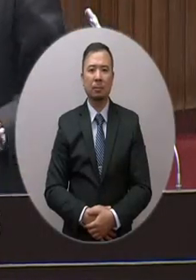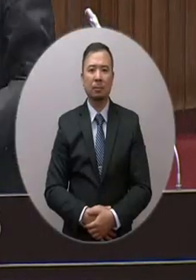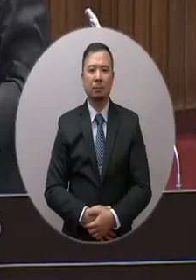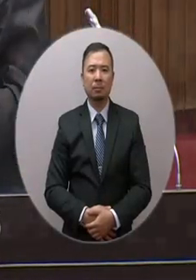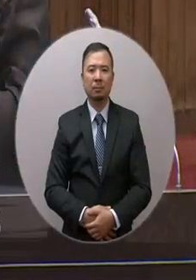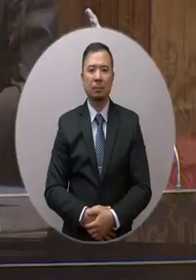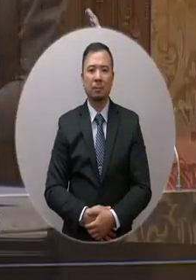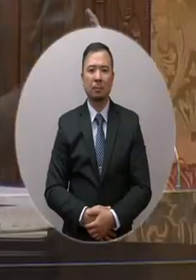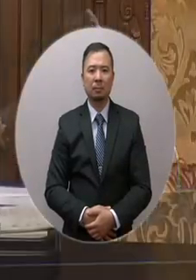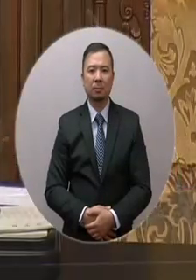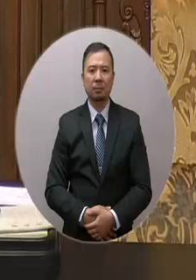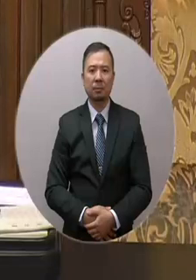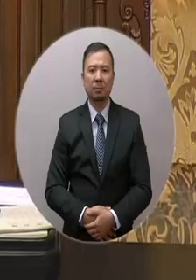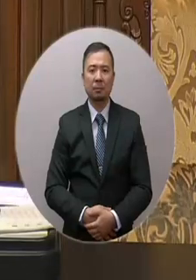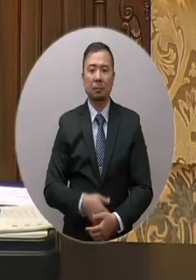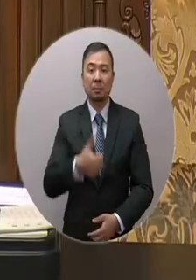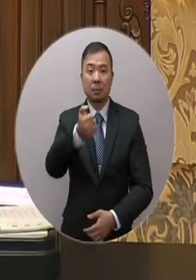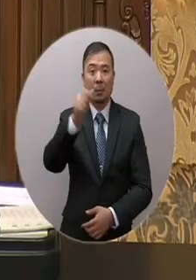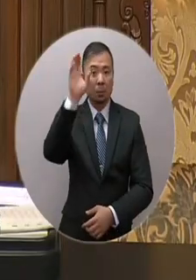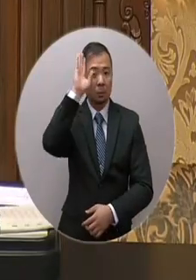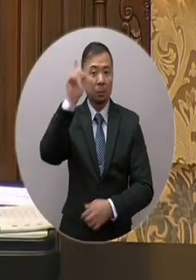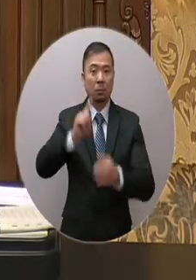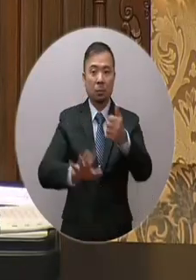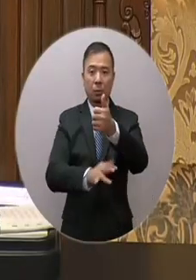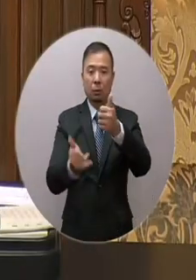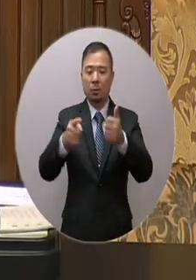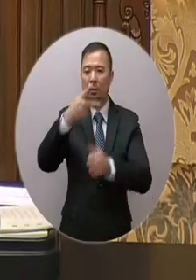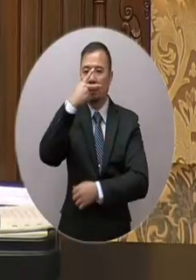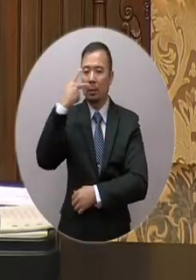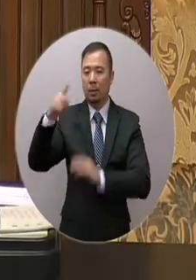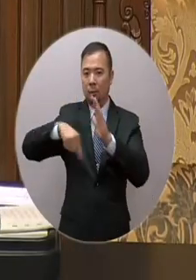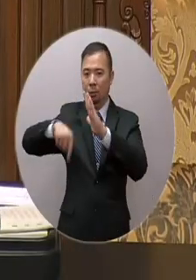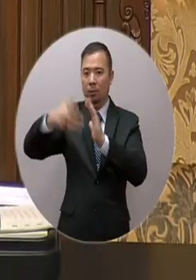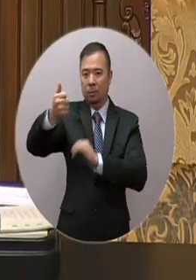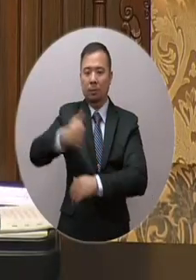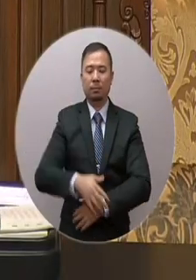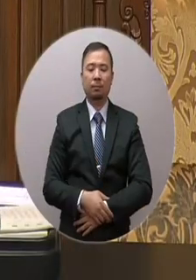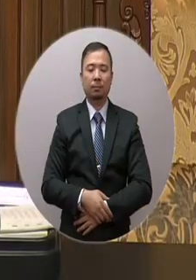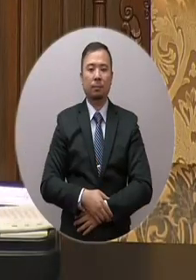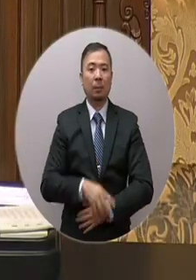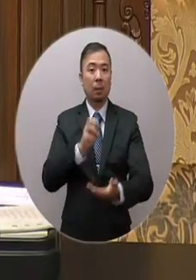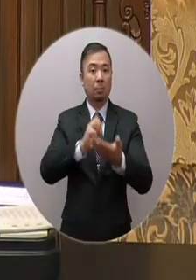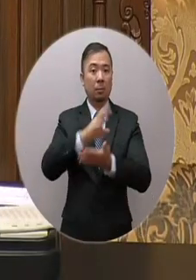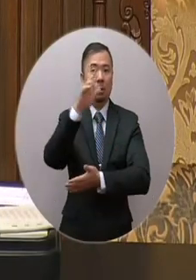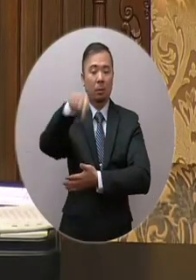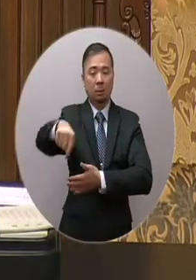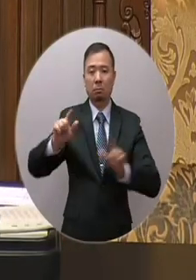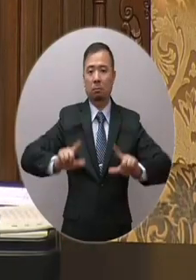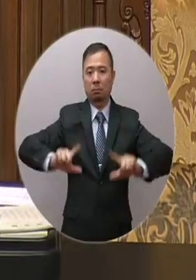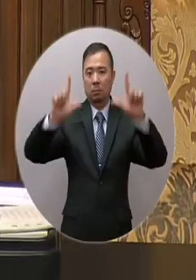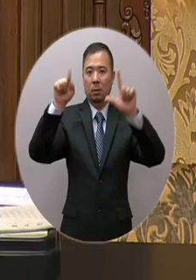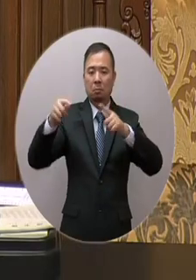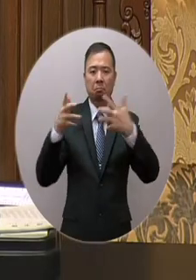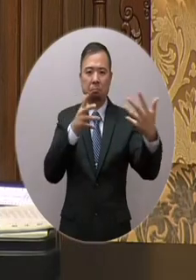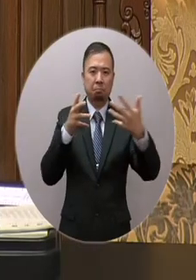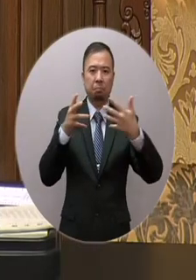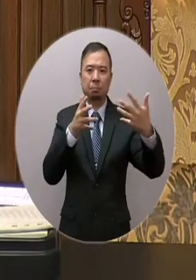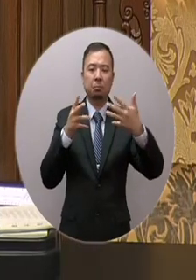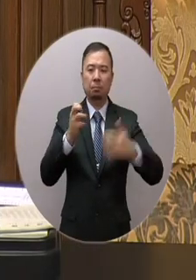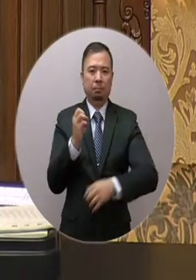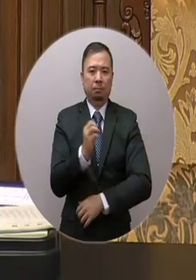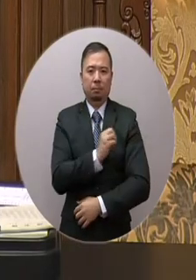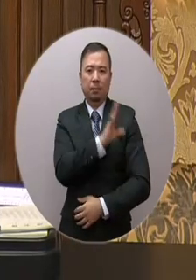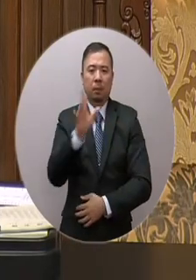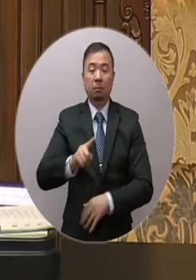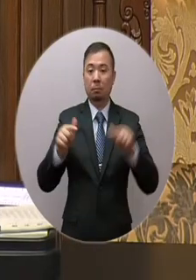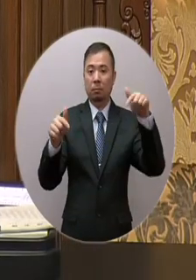好，谢谢苏委员，谢谢赖院长。报院会上午质询到此为止，下